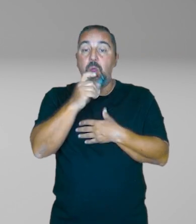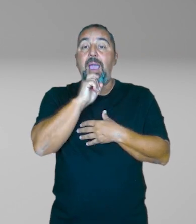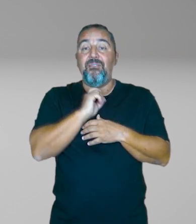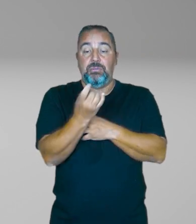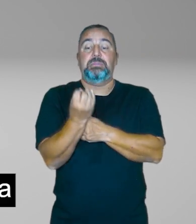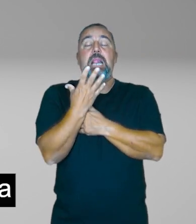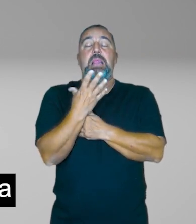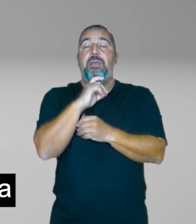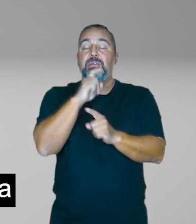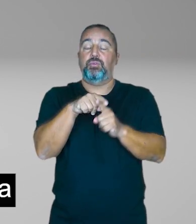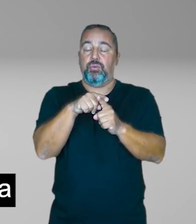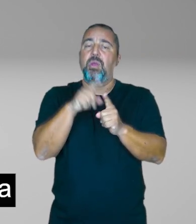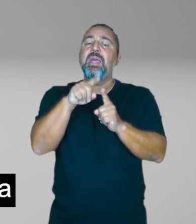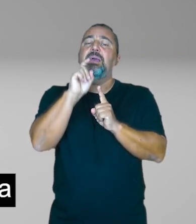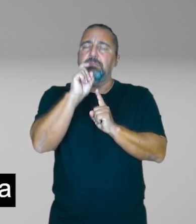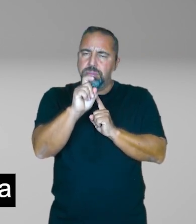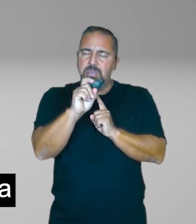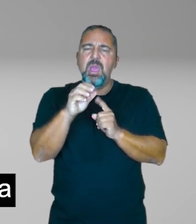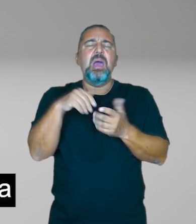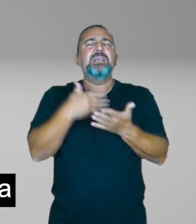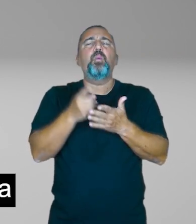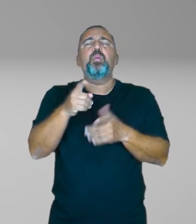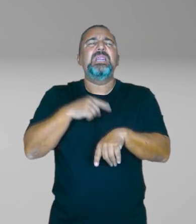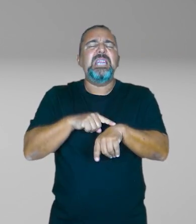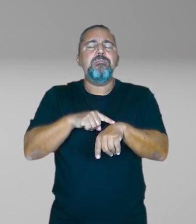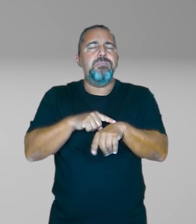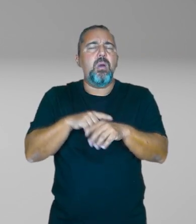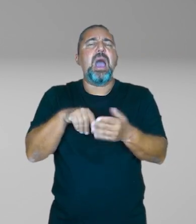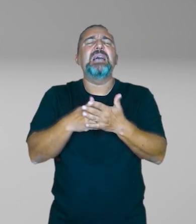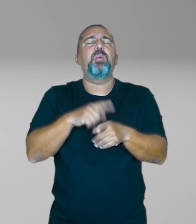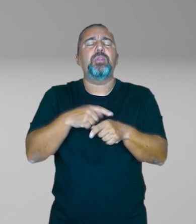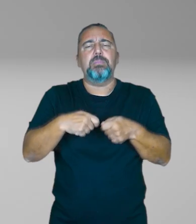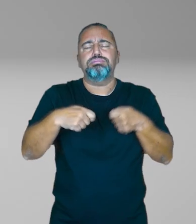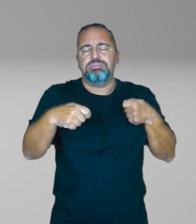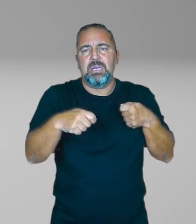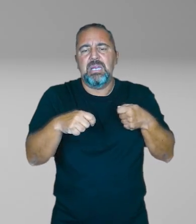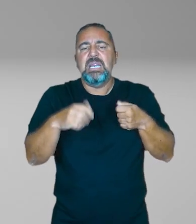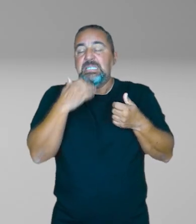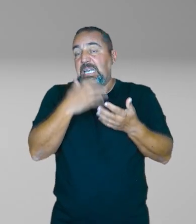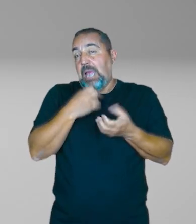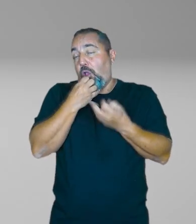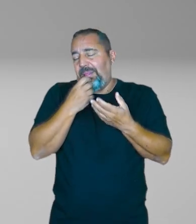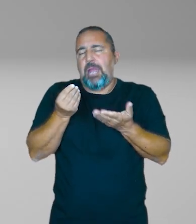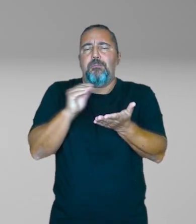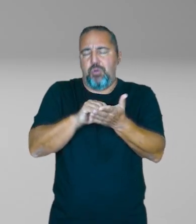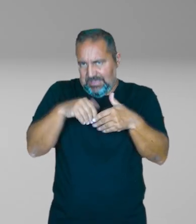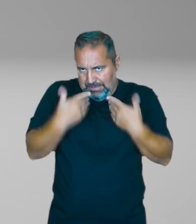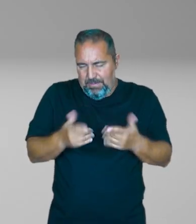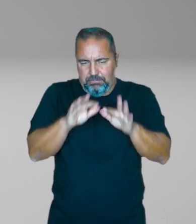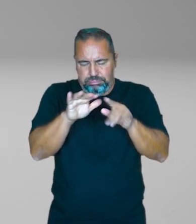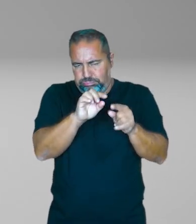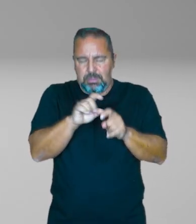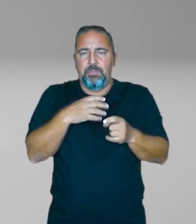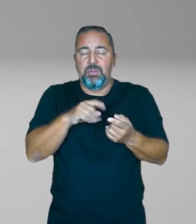tiempo real. Gogoan izan, kokapena aktibatuta duzula edo abisu bat emango dizu. Aukeratu zenbat denboraz